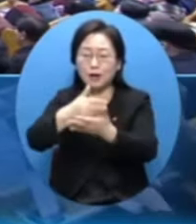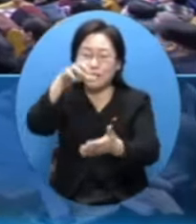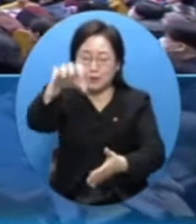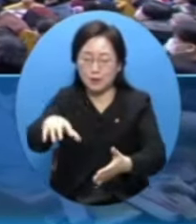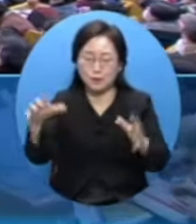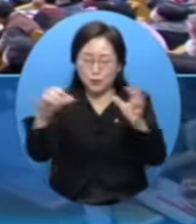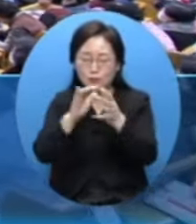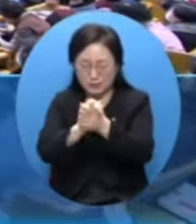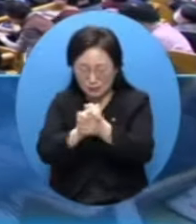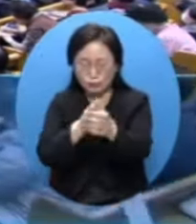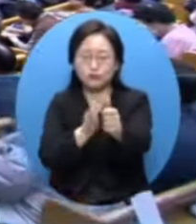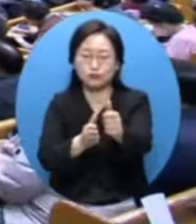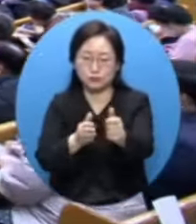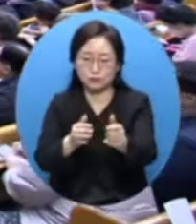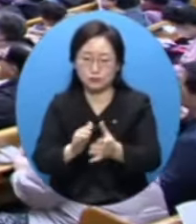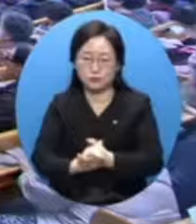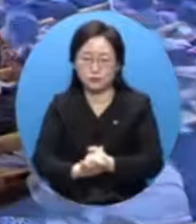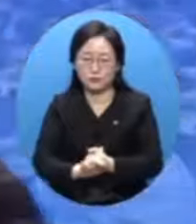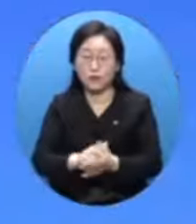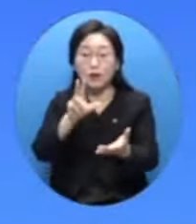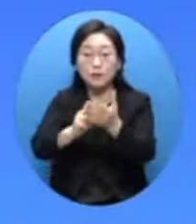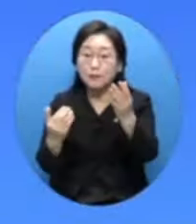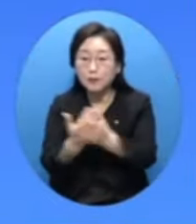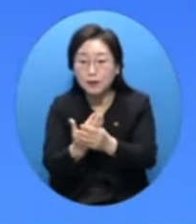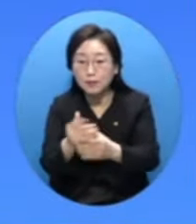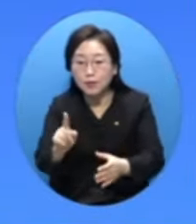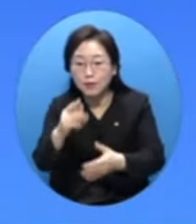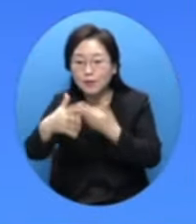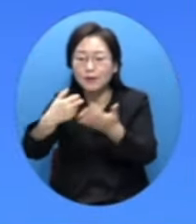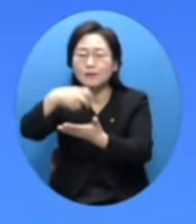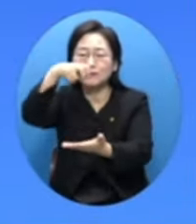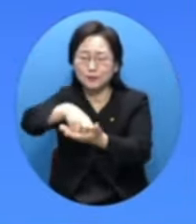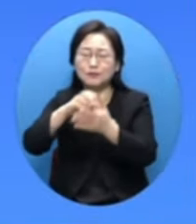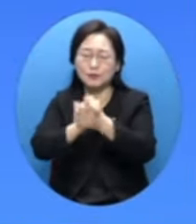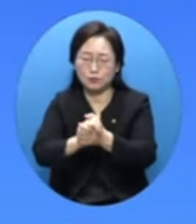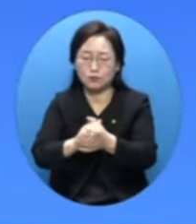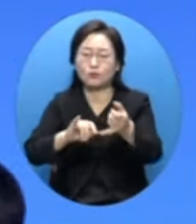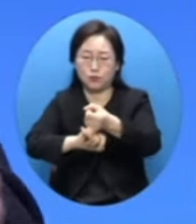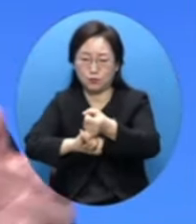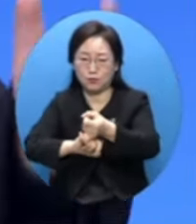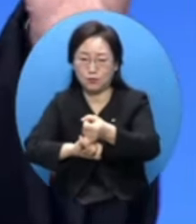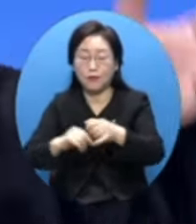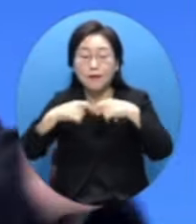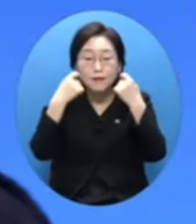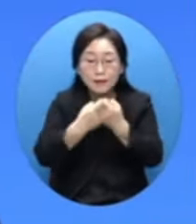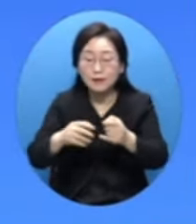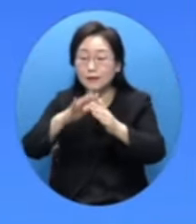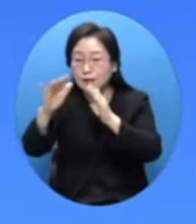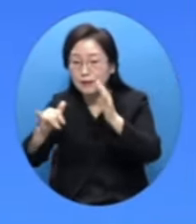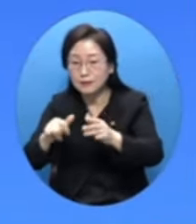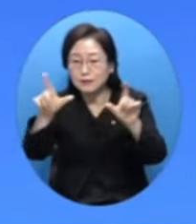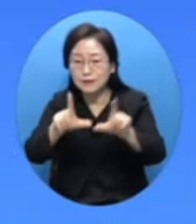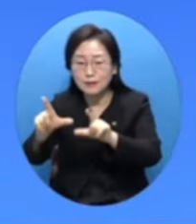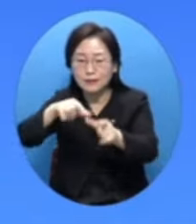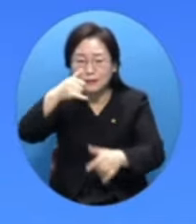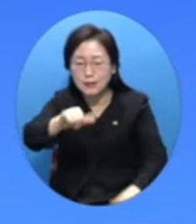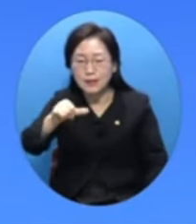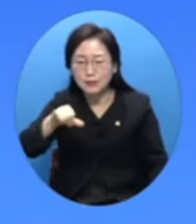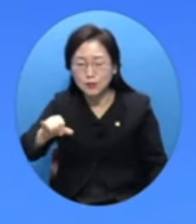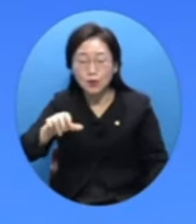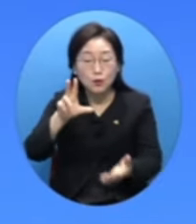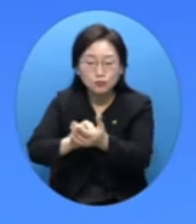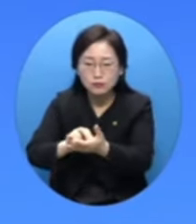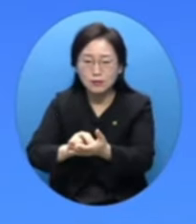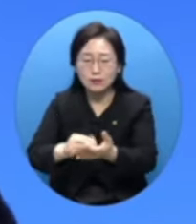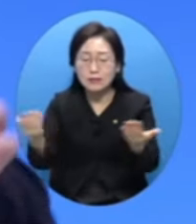간구하더라. 문제가 생길 때 바로 함께 엎드려 기도할 때인 것입니다. 개인의 문제, 가정의 문제, 생활의 문제, 자녀의 문제, 직장의